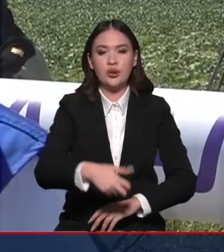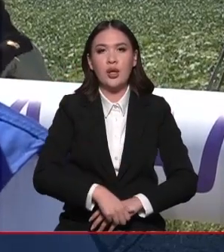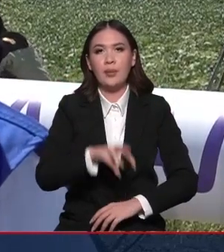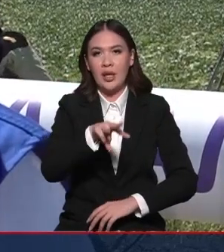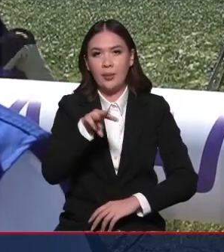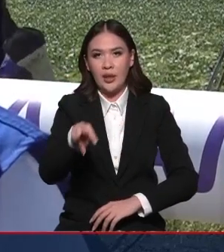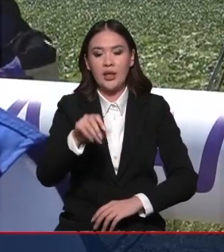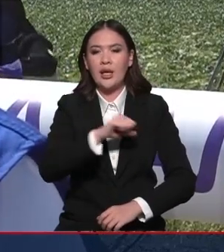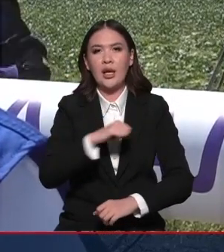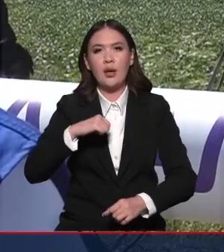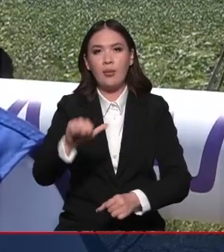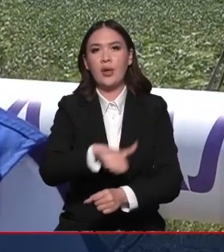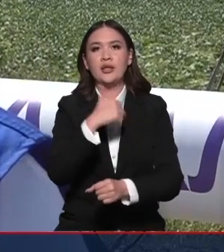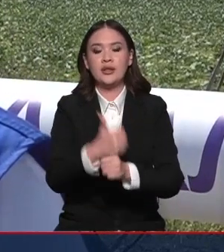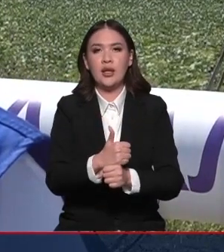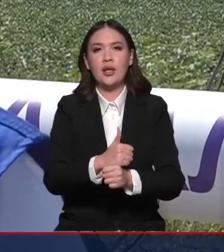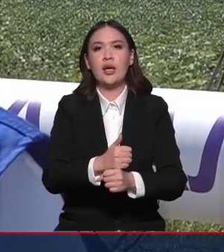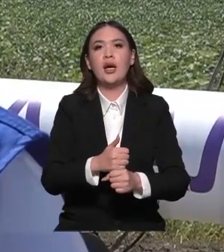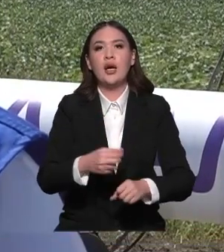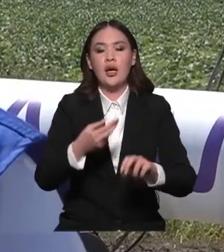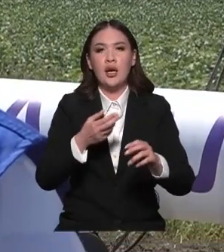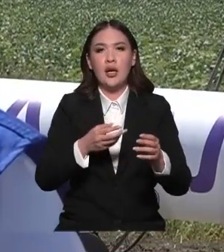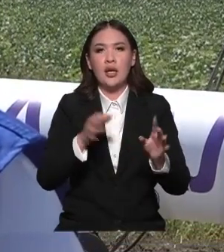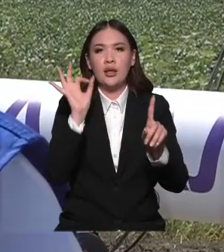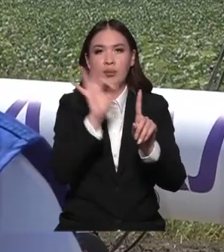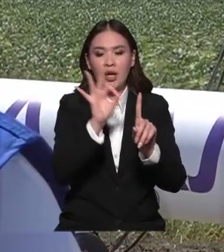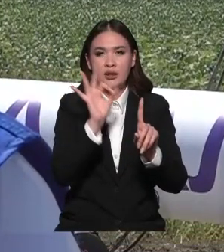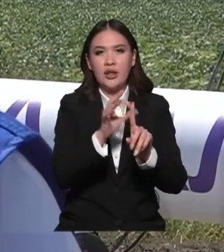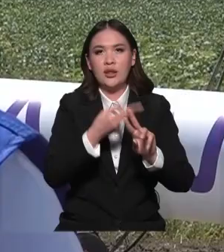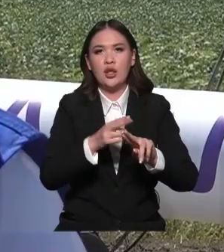Ең басты мақсат осы халықты және өнеркәсіп орындарын газға қол жеткізу.